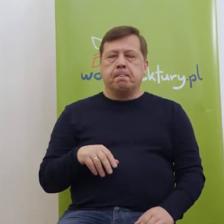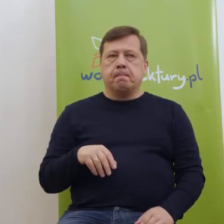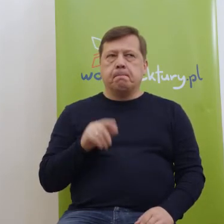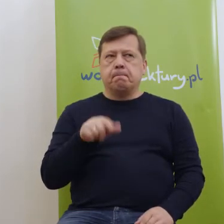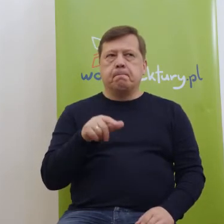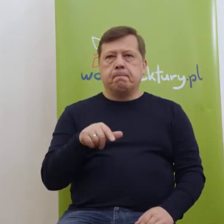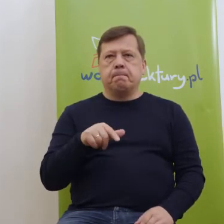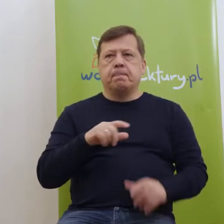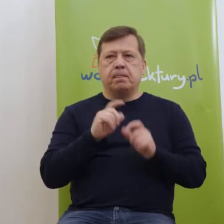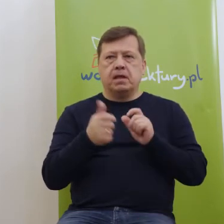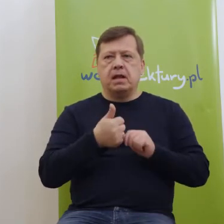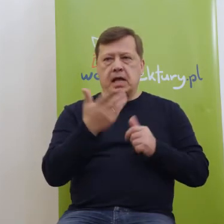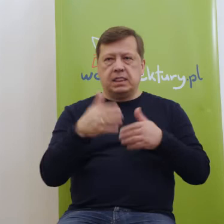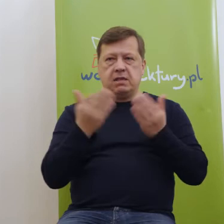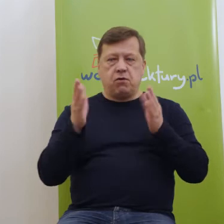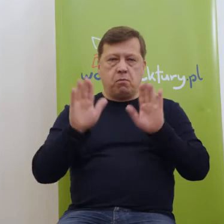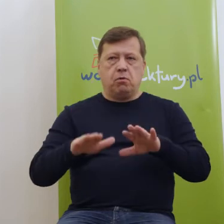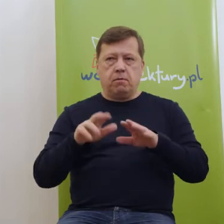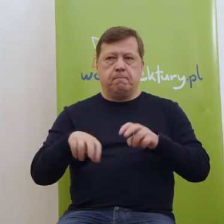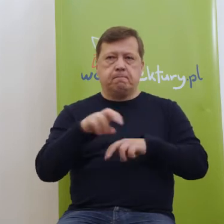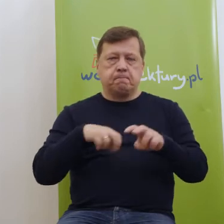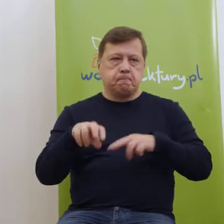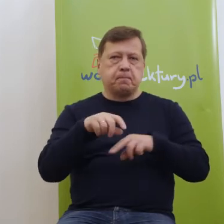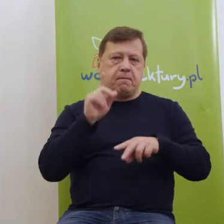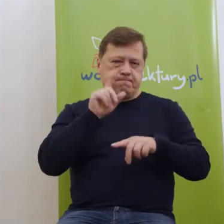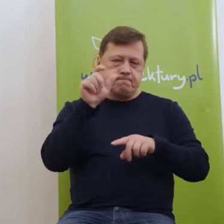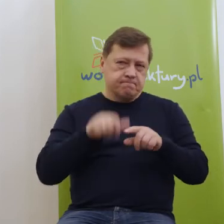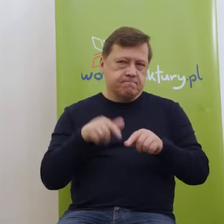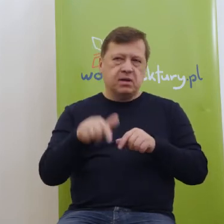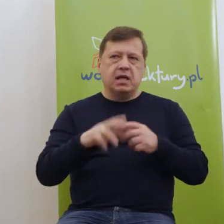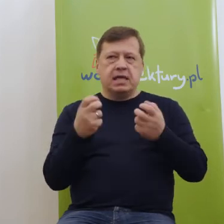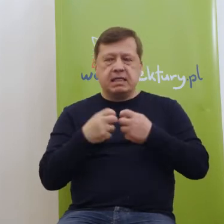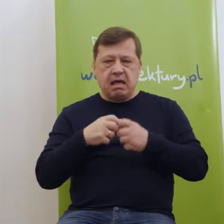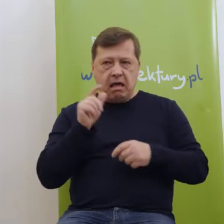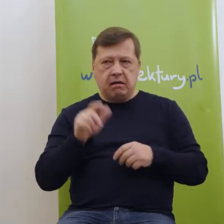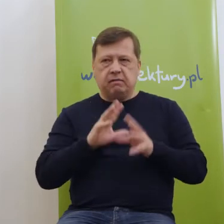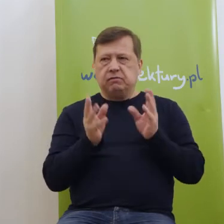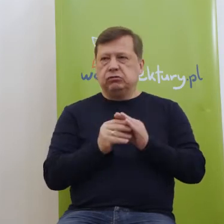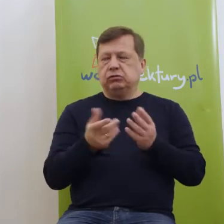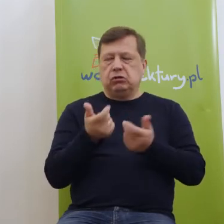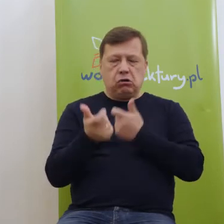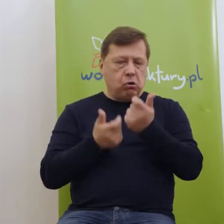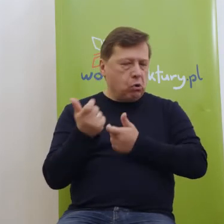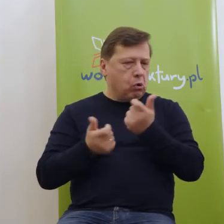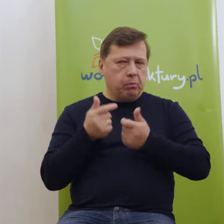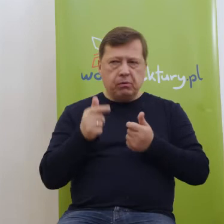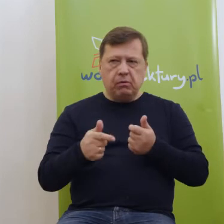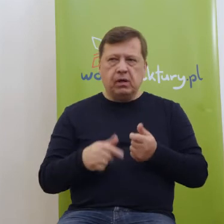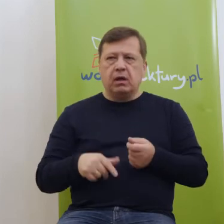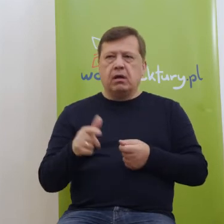przez kilka dni w ogóle z domu. Robi sobie zakupy przez internet, wszystko przez internet. W ogóle nie korzysta z życia